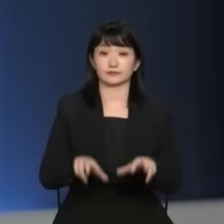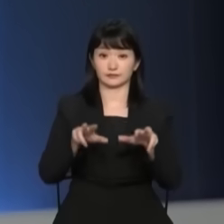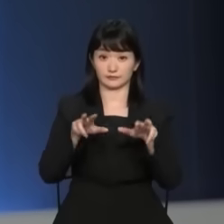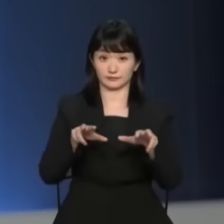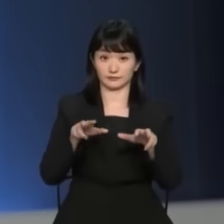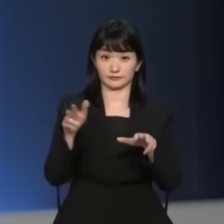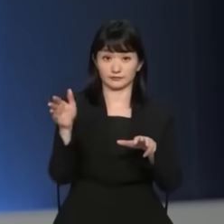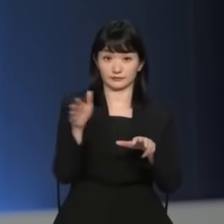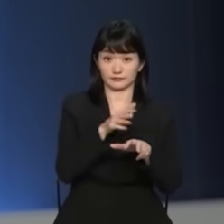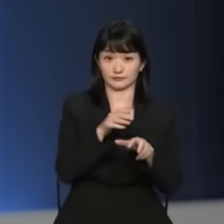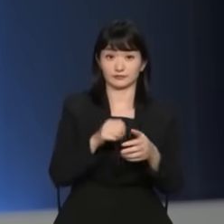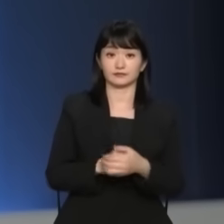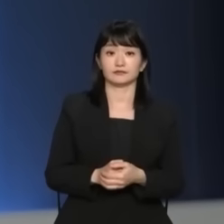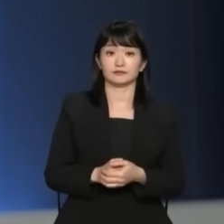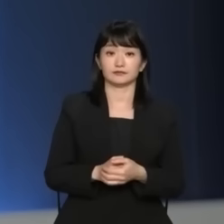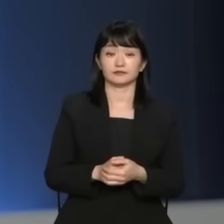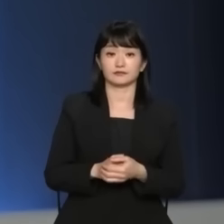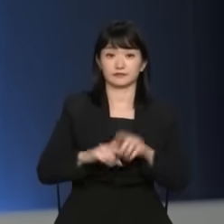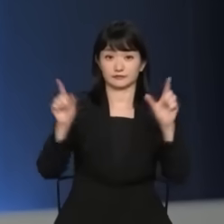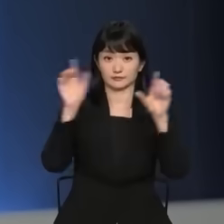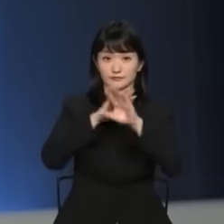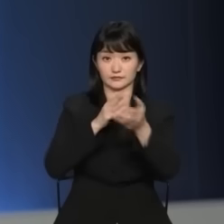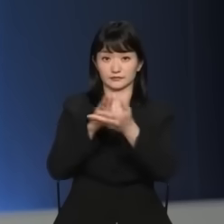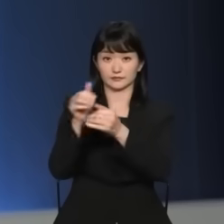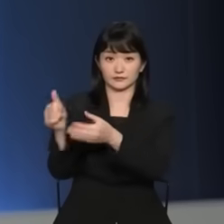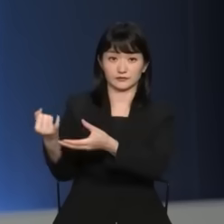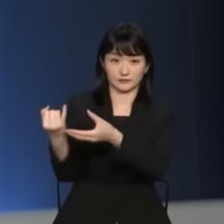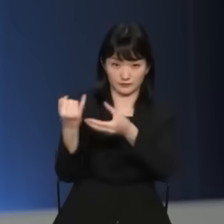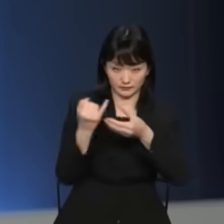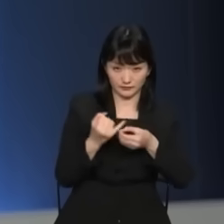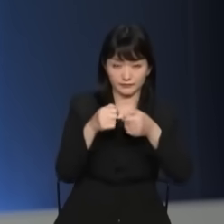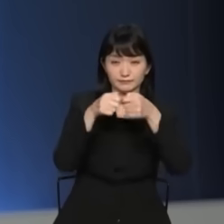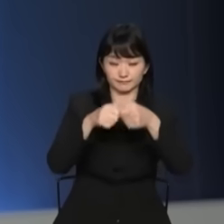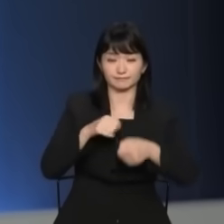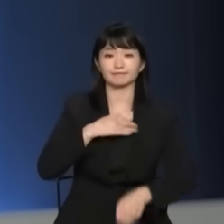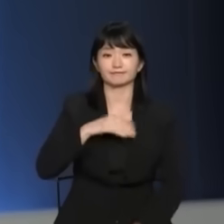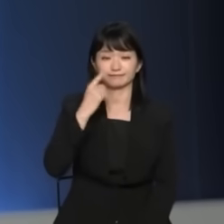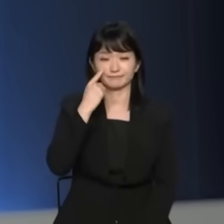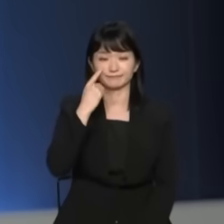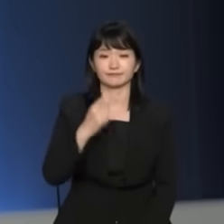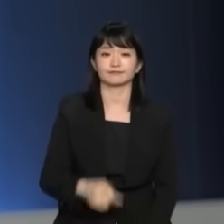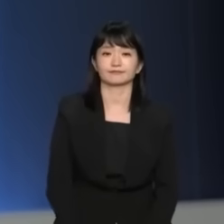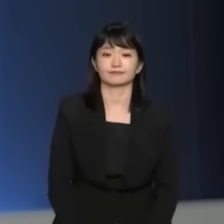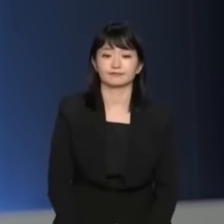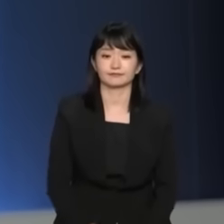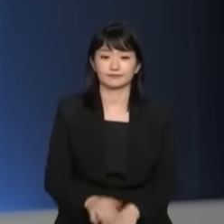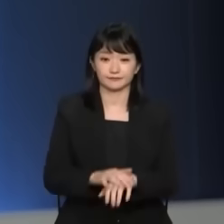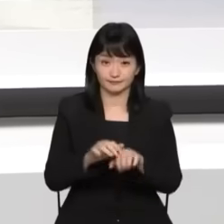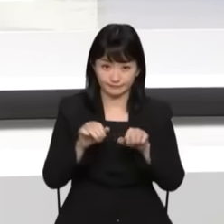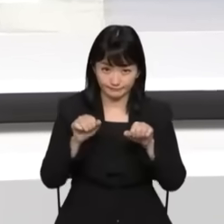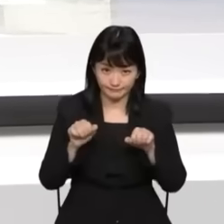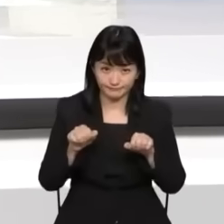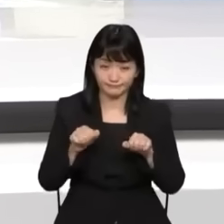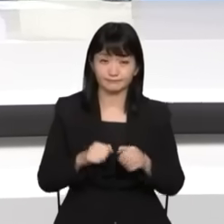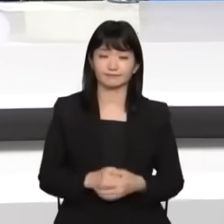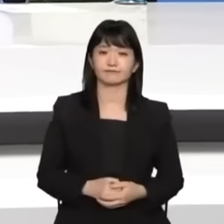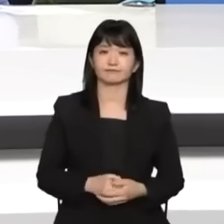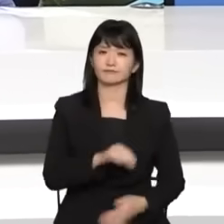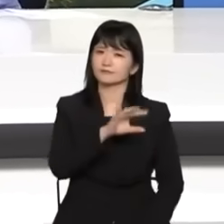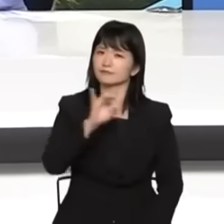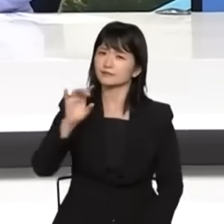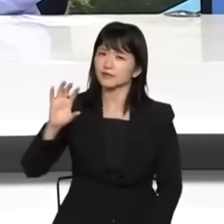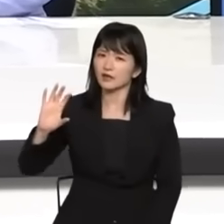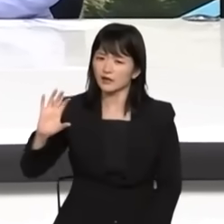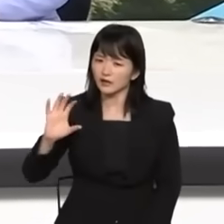지금부터는 맹소영 웨더 커뮤니케이션즈 대표와 함께 날씨 관련 더 자세한 이야기 나눠보겠습니다. 어서 오세요. 네, 안녕하세요. 네, 간혹